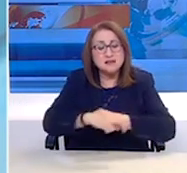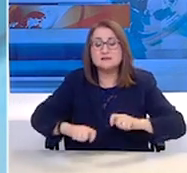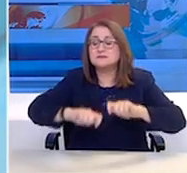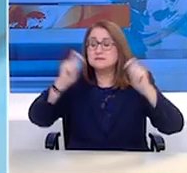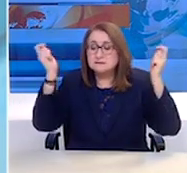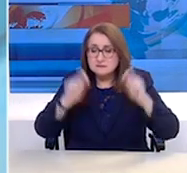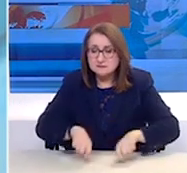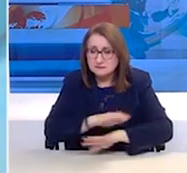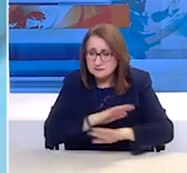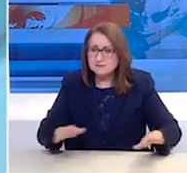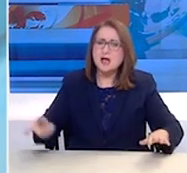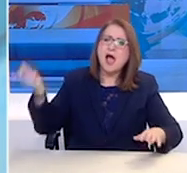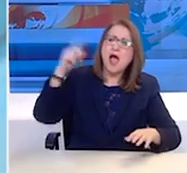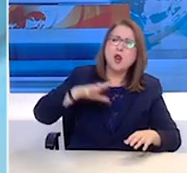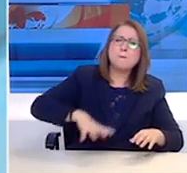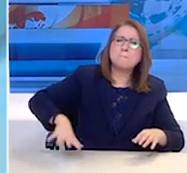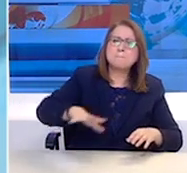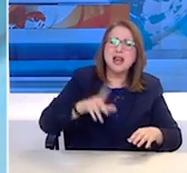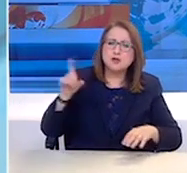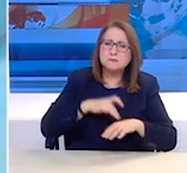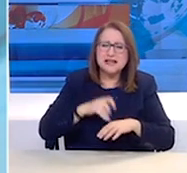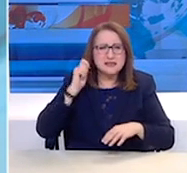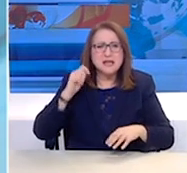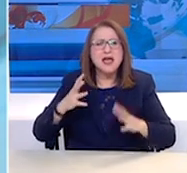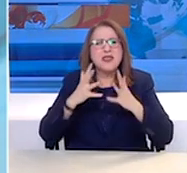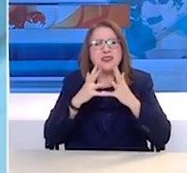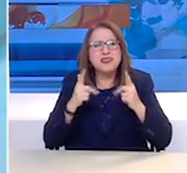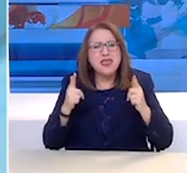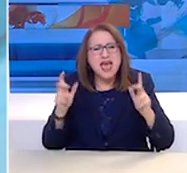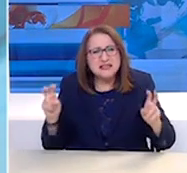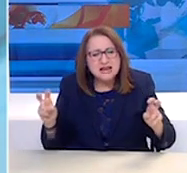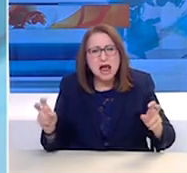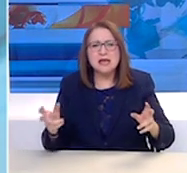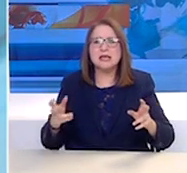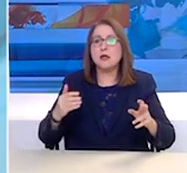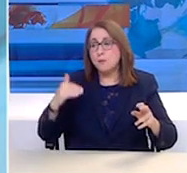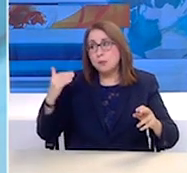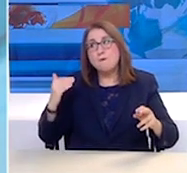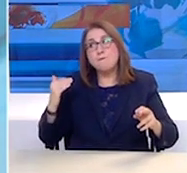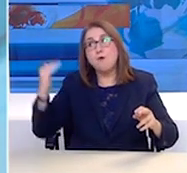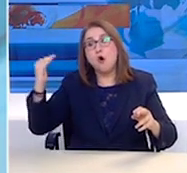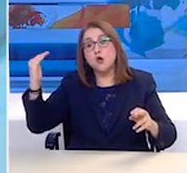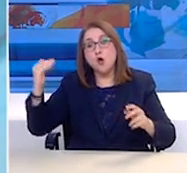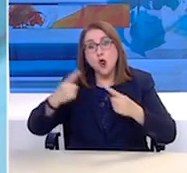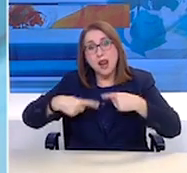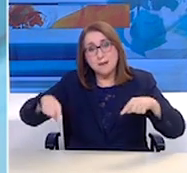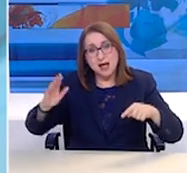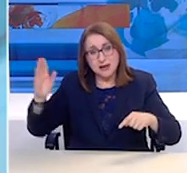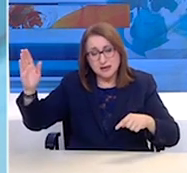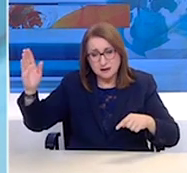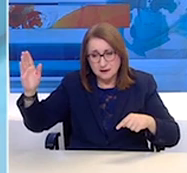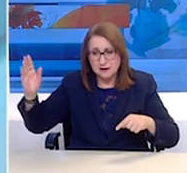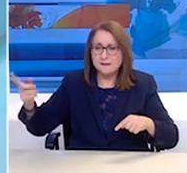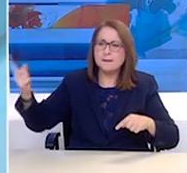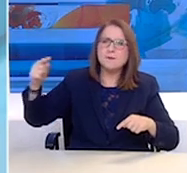εγκαταστάσεων, θεατράκι, μαρίνα και πάρκινγκ, και συγκεκριμένα από τη βόρεια πύλη του λιμανιού, από το θεατράκι δηλαδή, ως την περιοχή Πλάζ